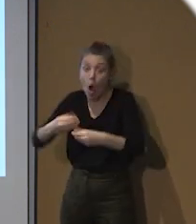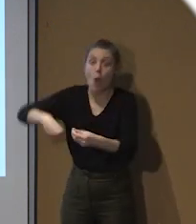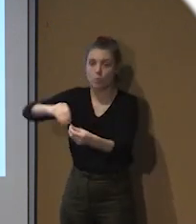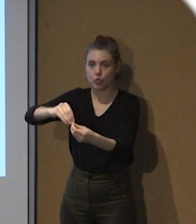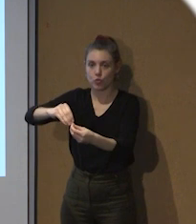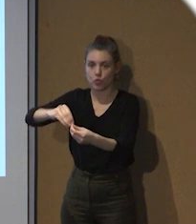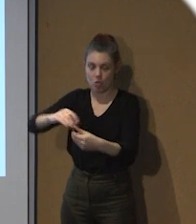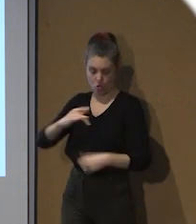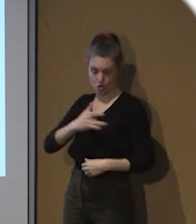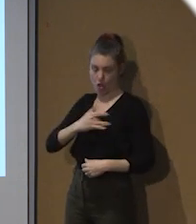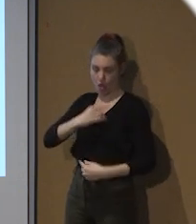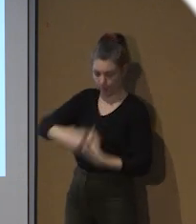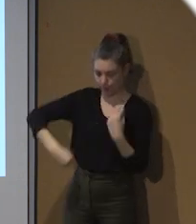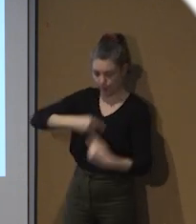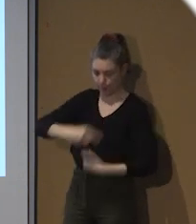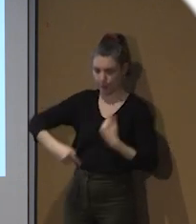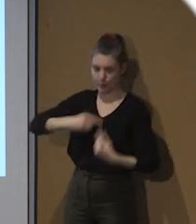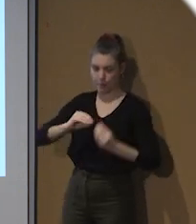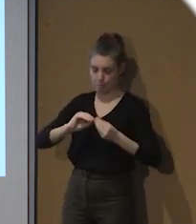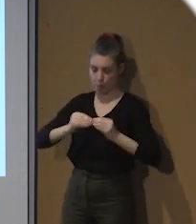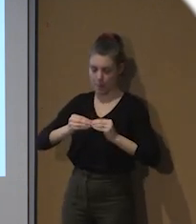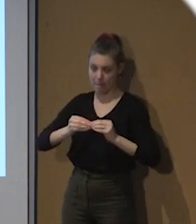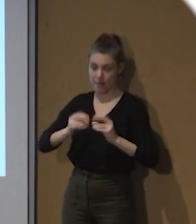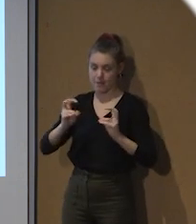cardio-cérébro-vasculaire de 20 à 30%.